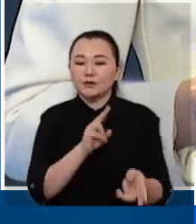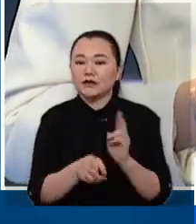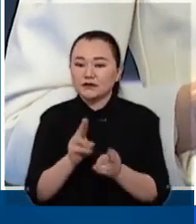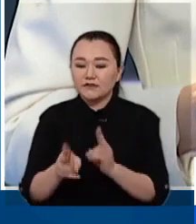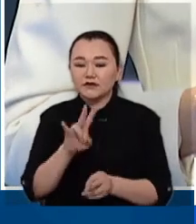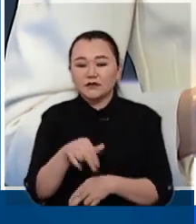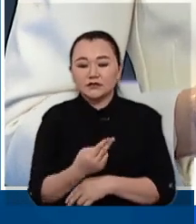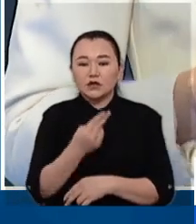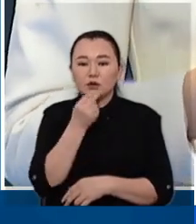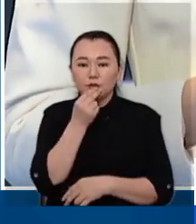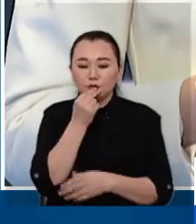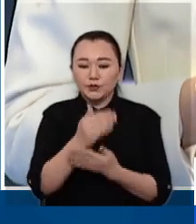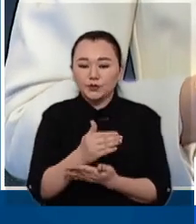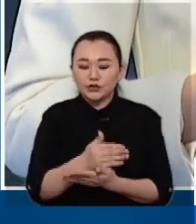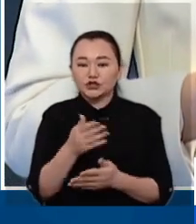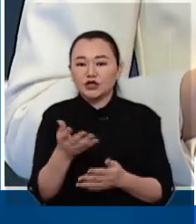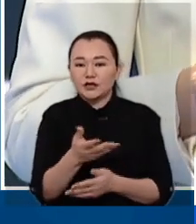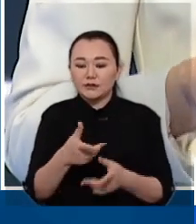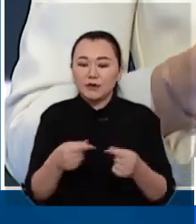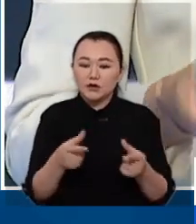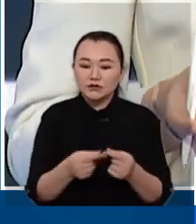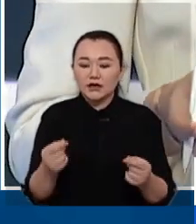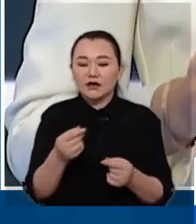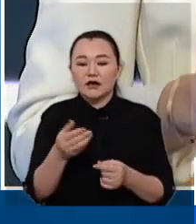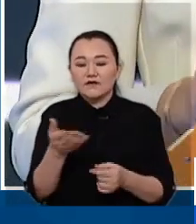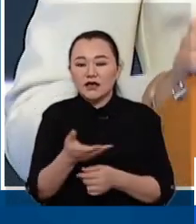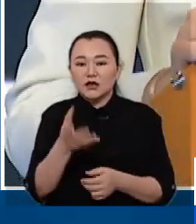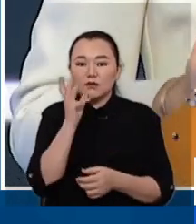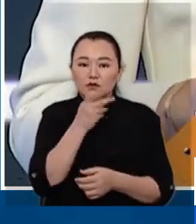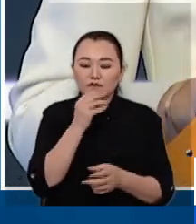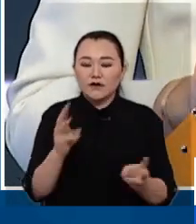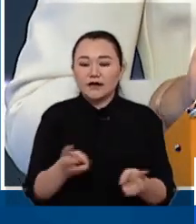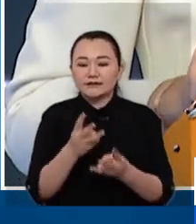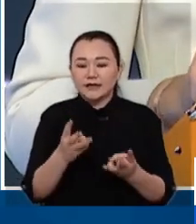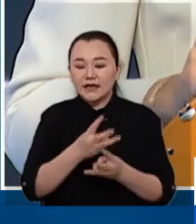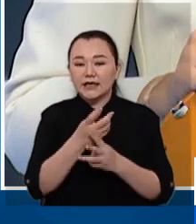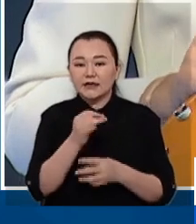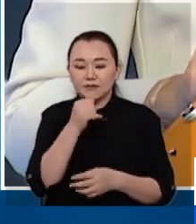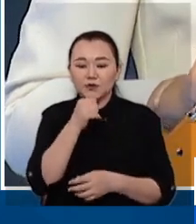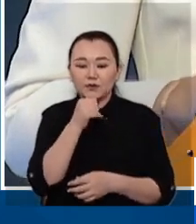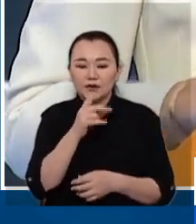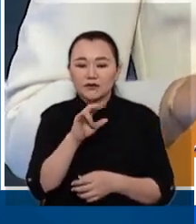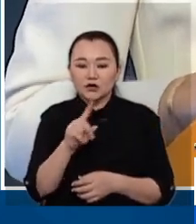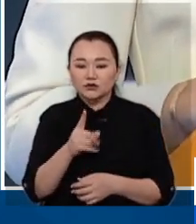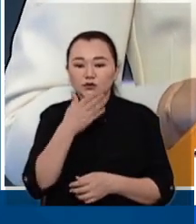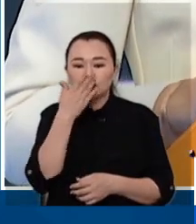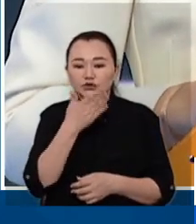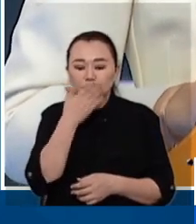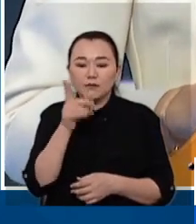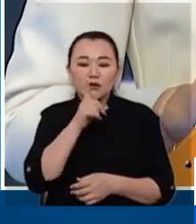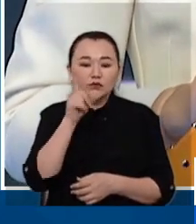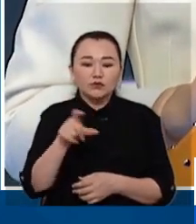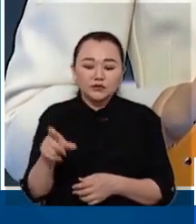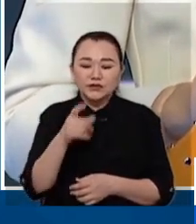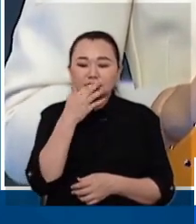приготовлении национальных блюд. Жарили баурсаки, варили плов на костре и, конечно же, пробовали наурыз кожье. Молодых людей